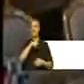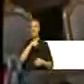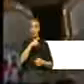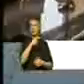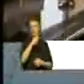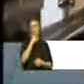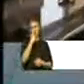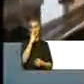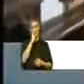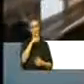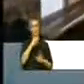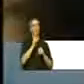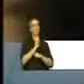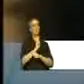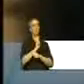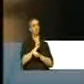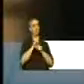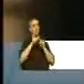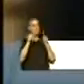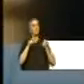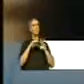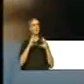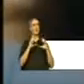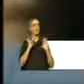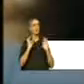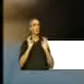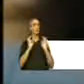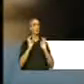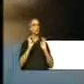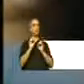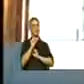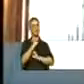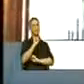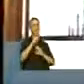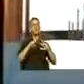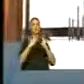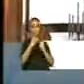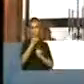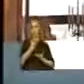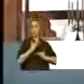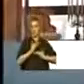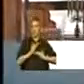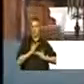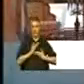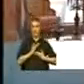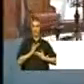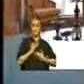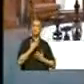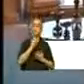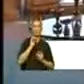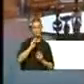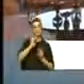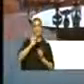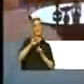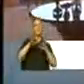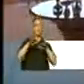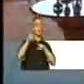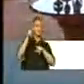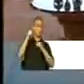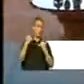הוא מנסה גם לשמור על המסגרת הזאת של התמיכה הציבורית לה הוא זכה, כנגד הממסד